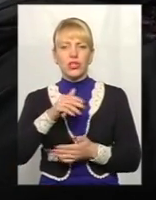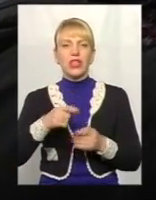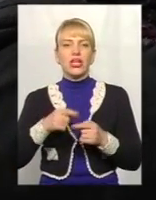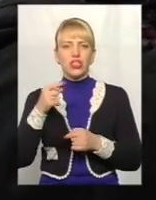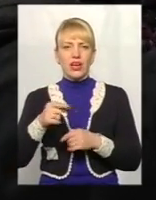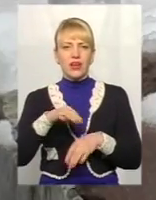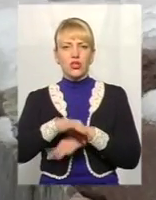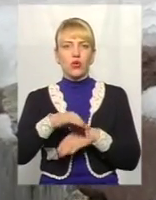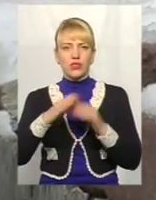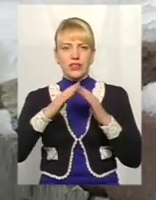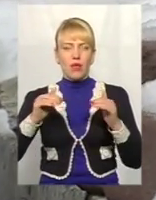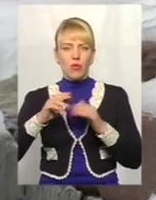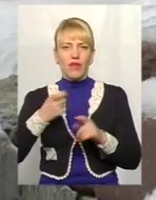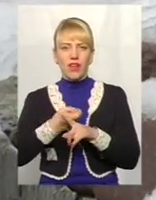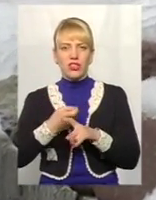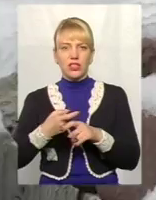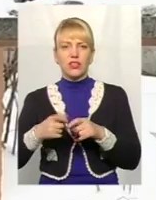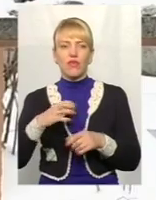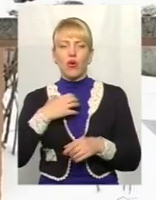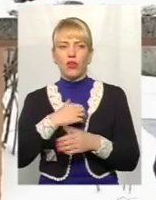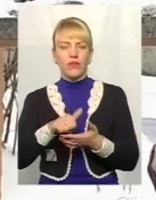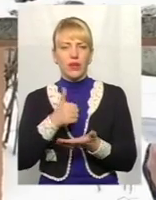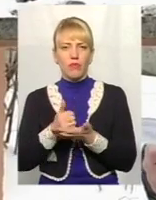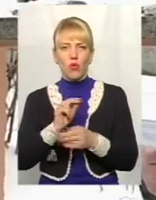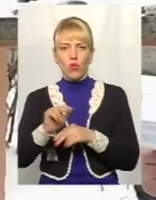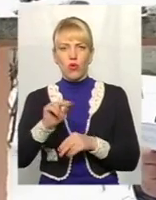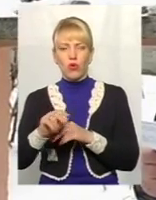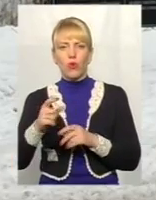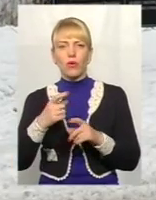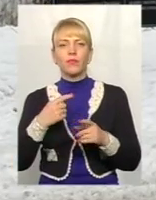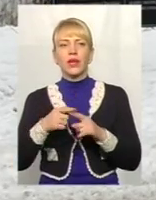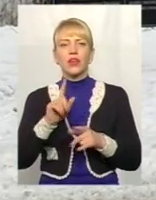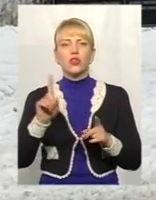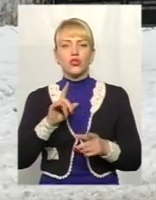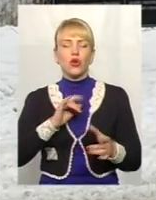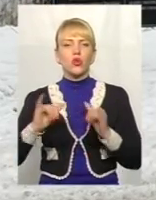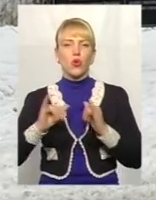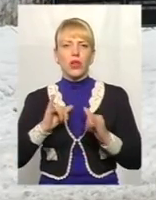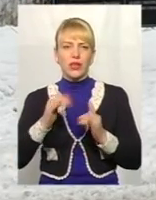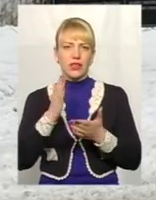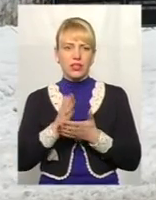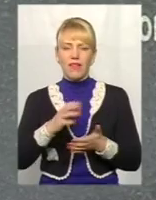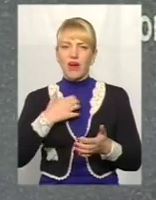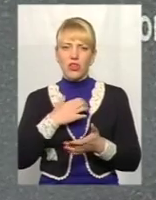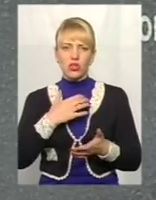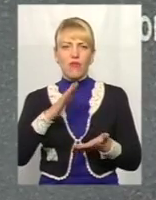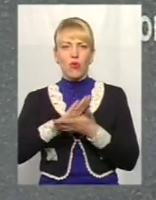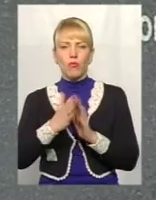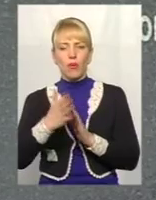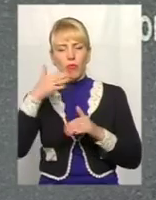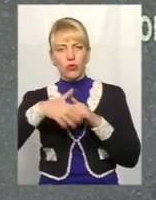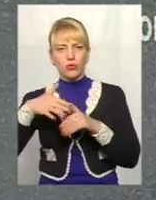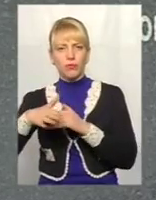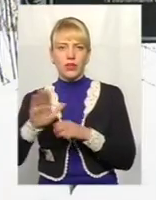фашистів. Безумовно, одним з головних уроків Голокосту є те, що толерантність стала важливою умовою порозуміння між народами